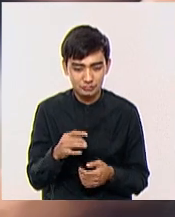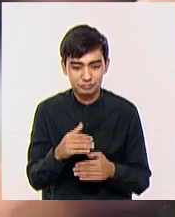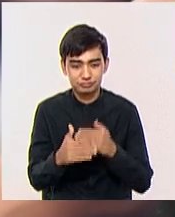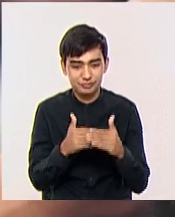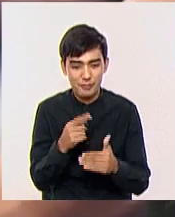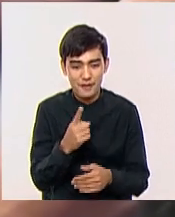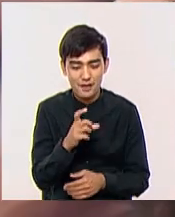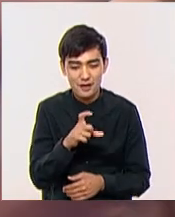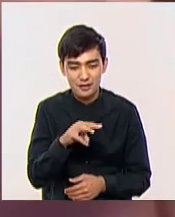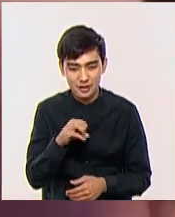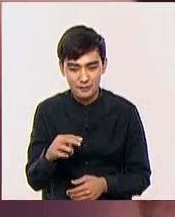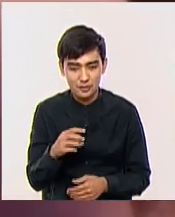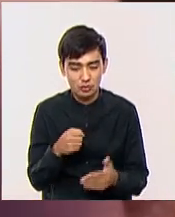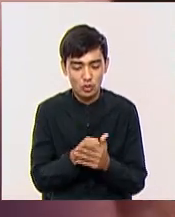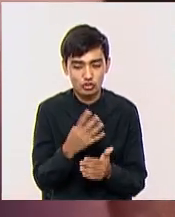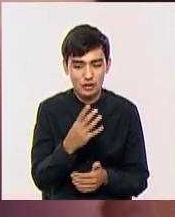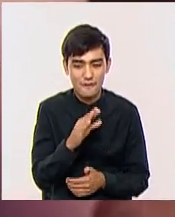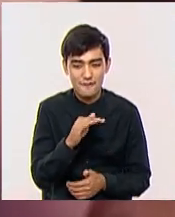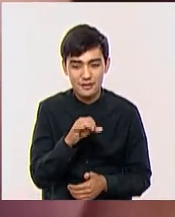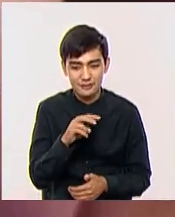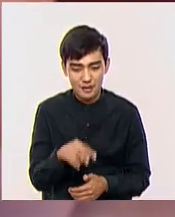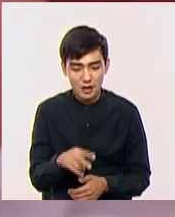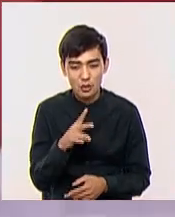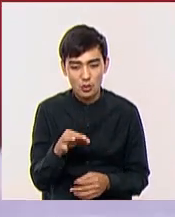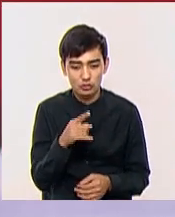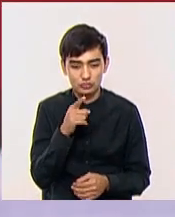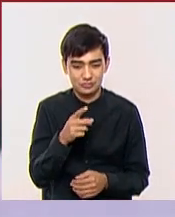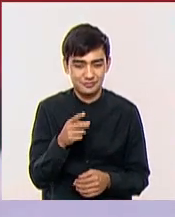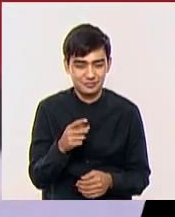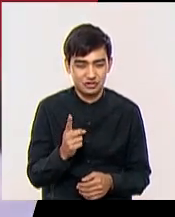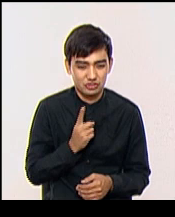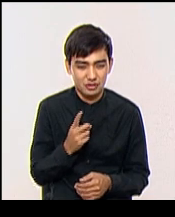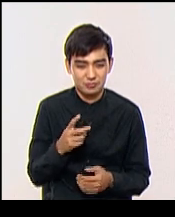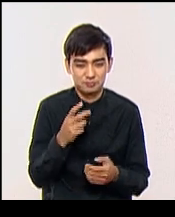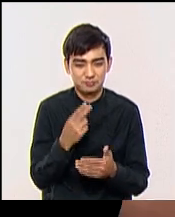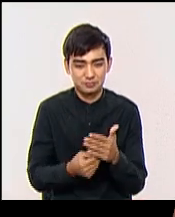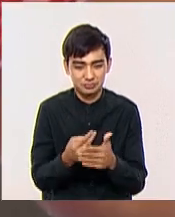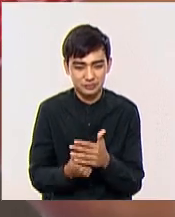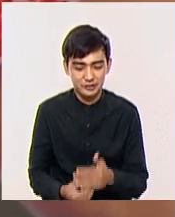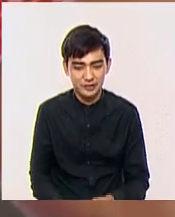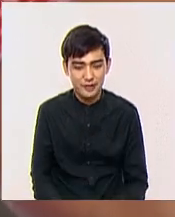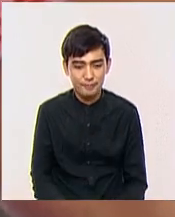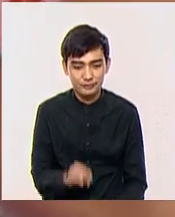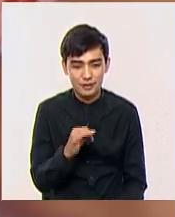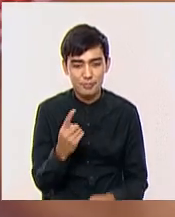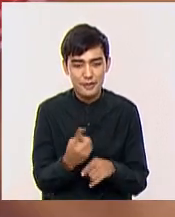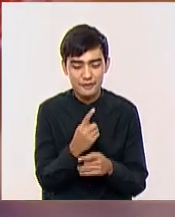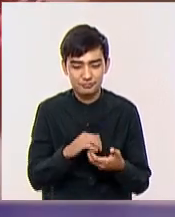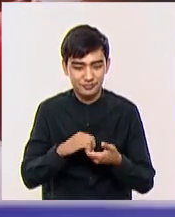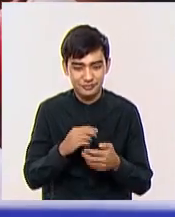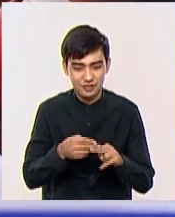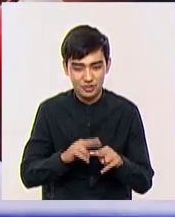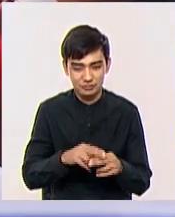пройти первый этап и добраться до четвертьфинала. Но там обоих ждал проигрыш. В первой же схватке